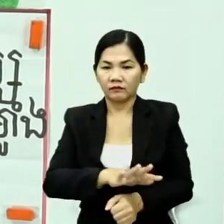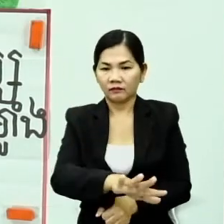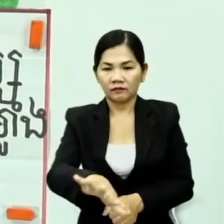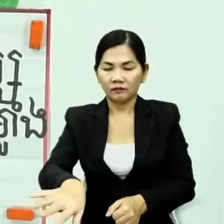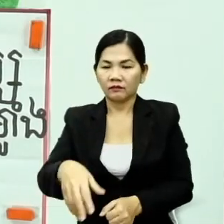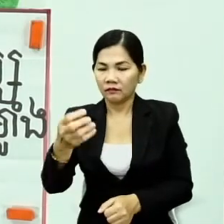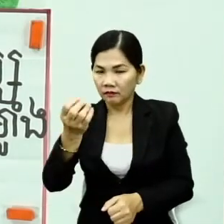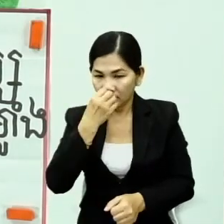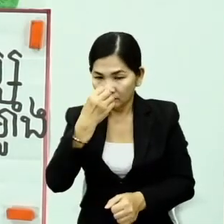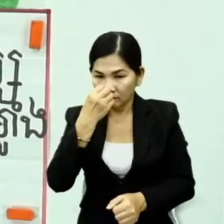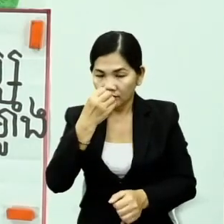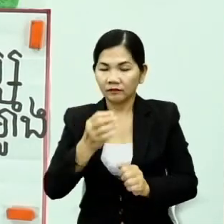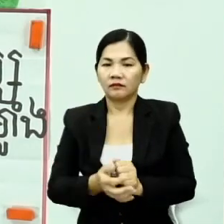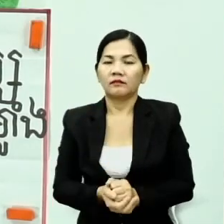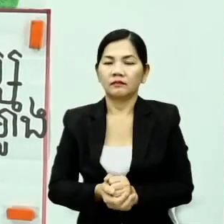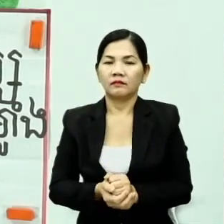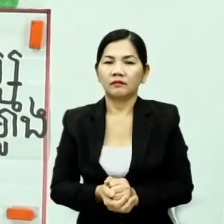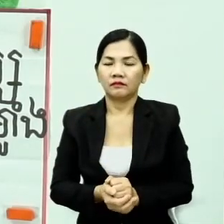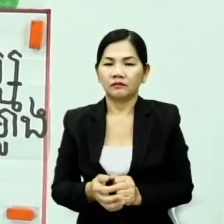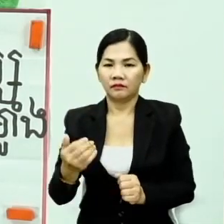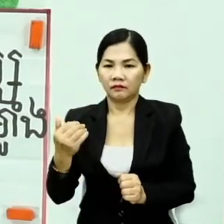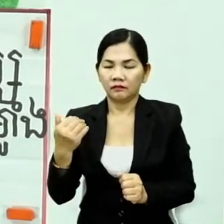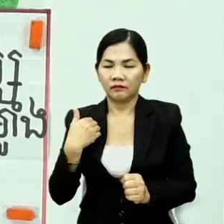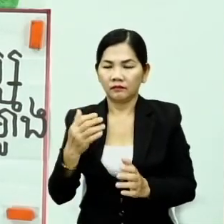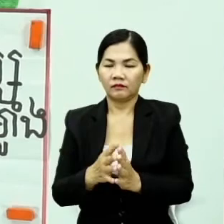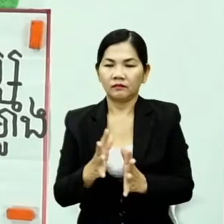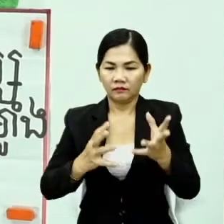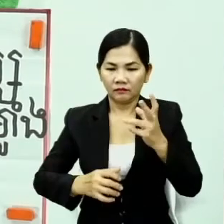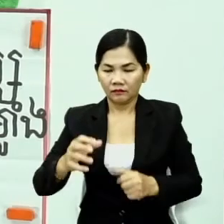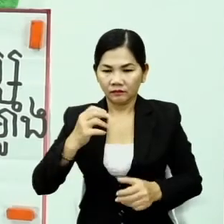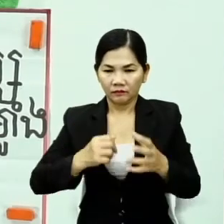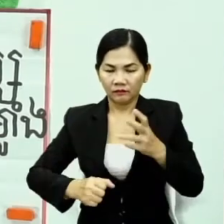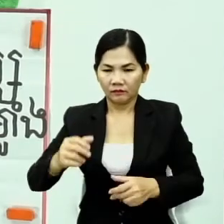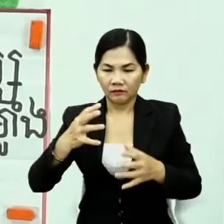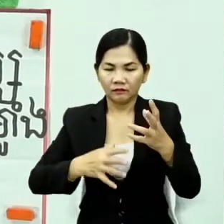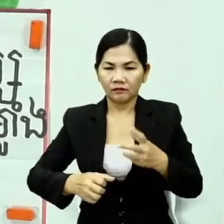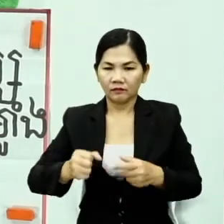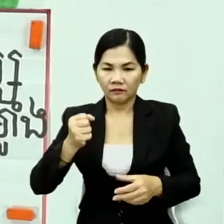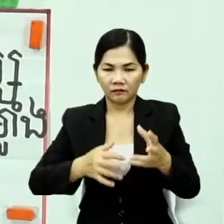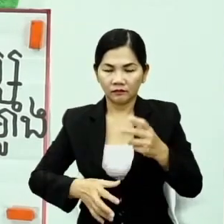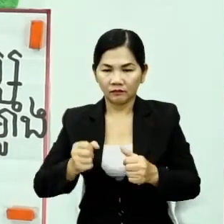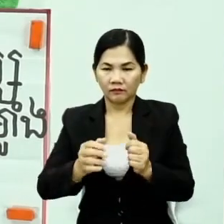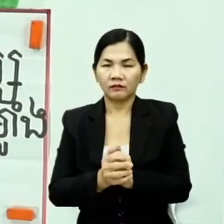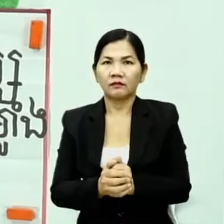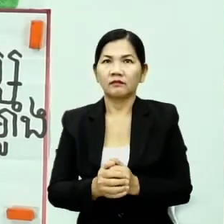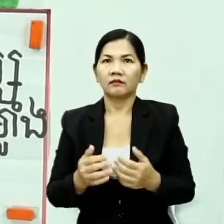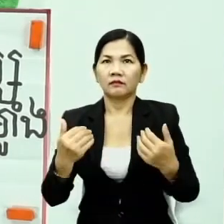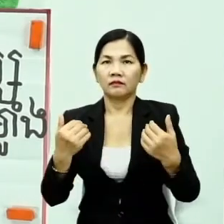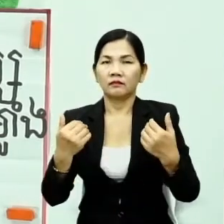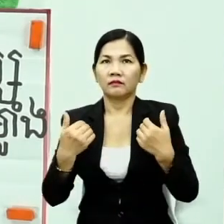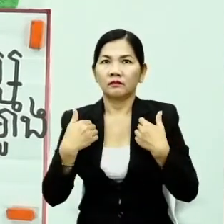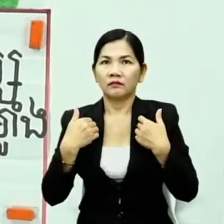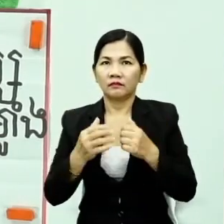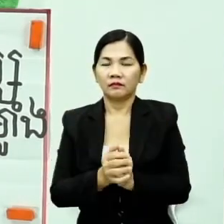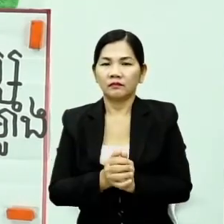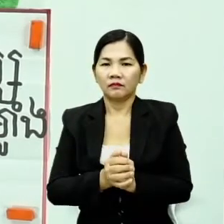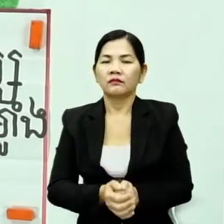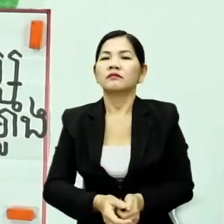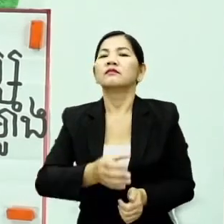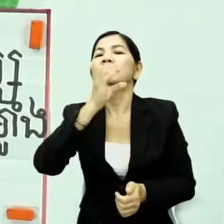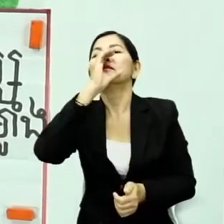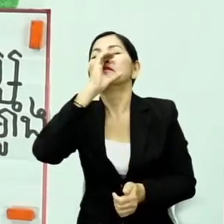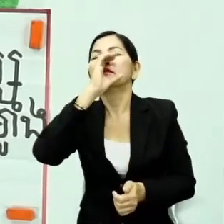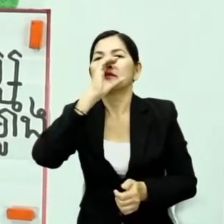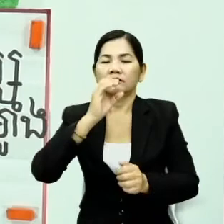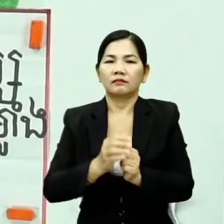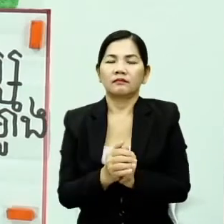rạp thôi chia à hà là cốn cha sầm rạp ở tật đó nế cha sầm rạp tật đó và đo tật đó cứ dương ở sầm rạp bò để phục